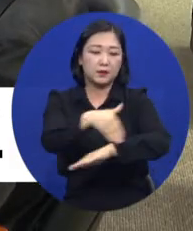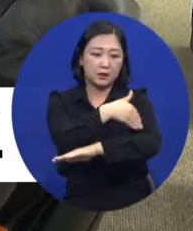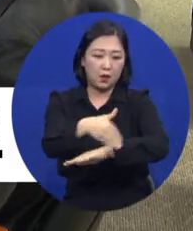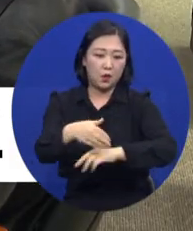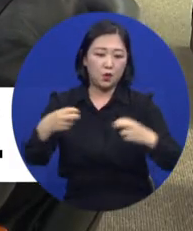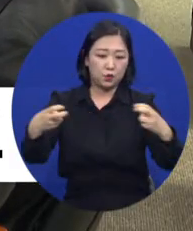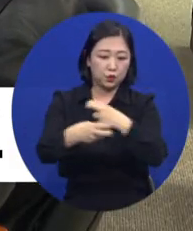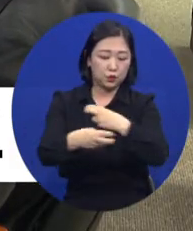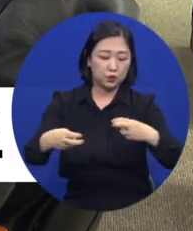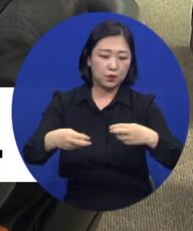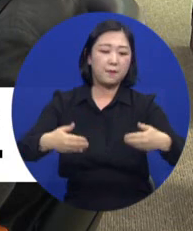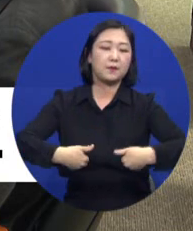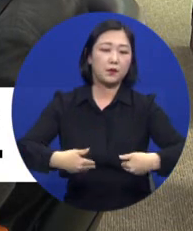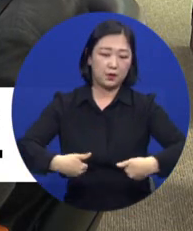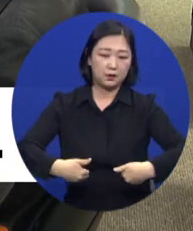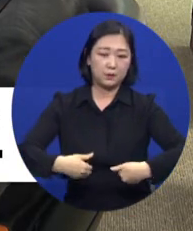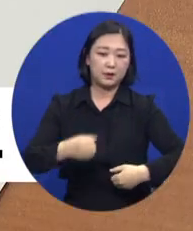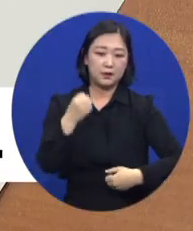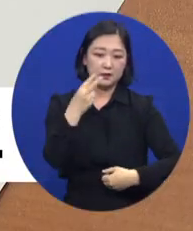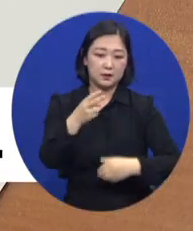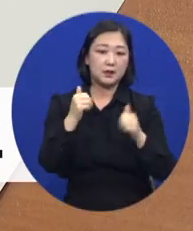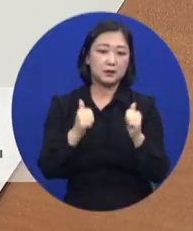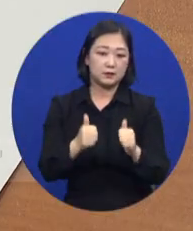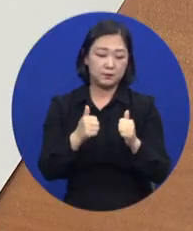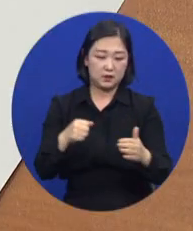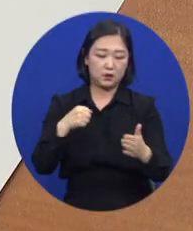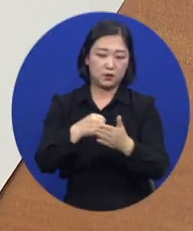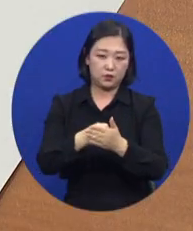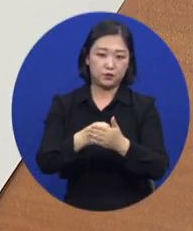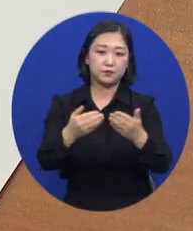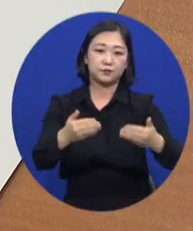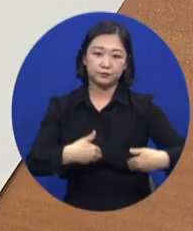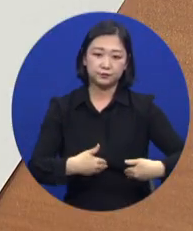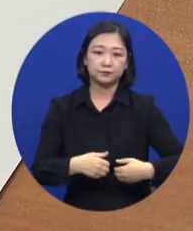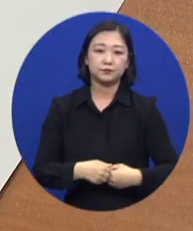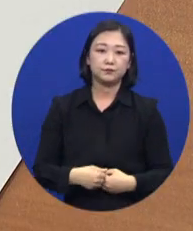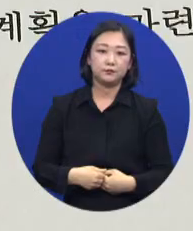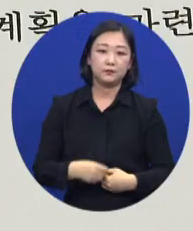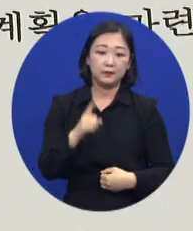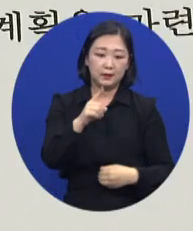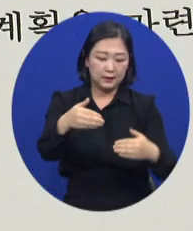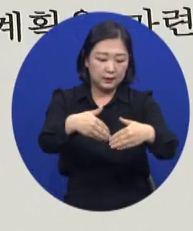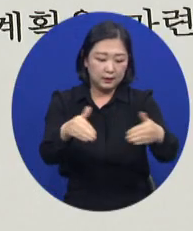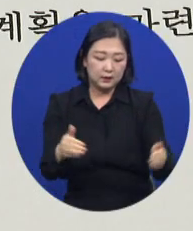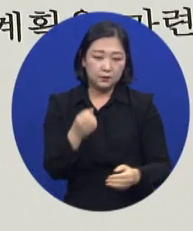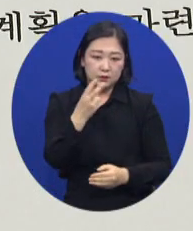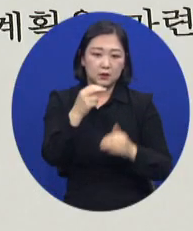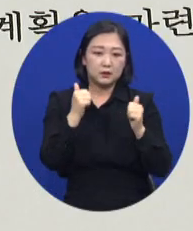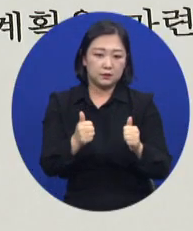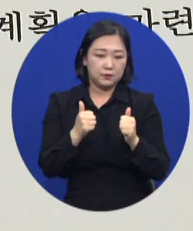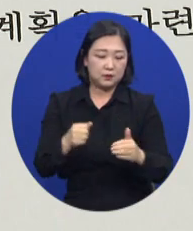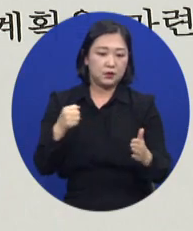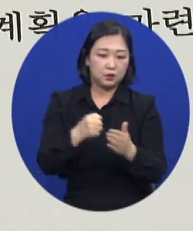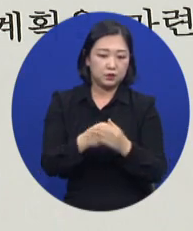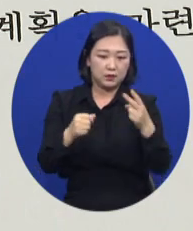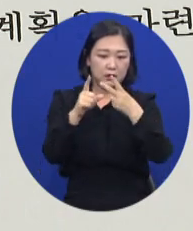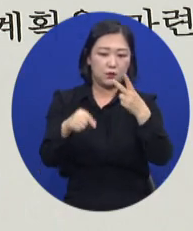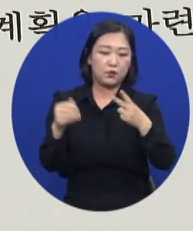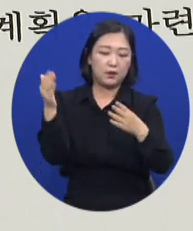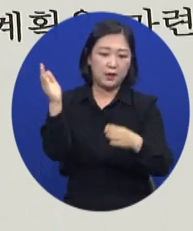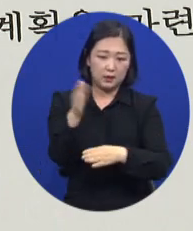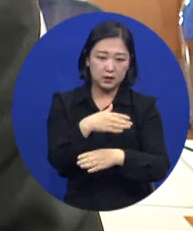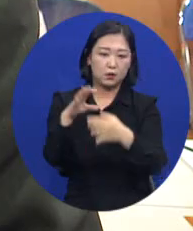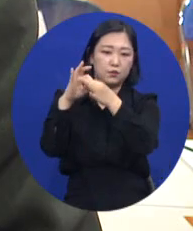교통처리 계획이 필요하다며 재심의 결정을 내렸습니다. 이도주공 1단지 재심의 결정은 지난 2월에 이어 두